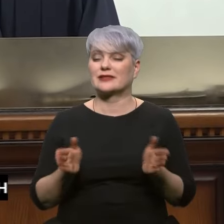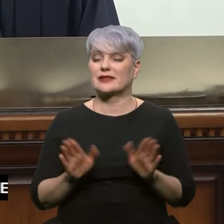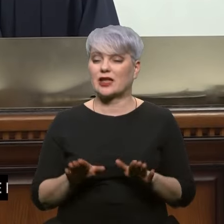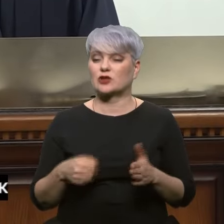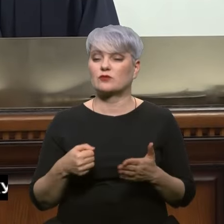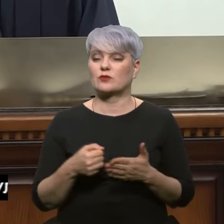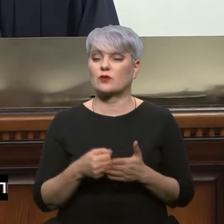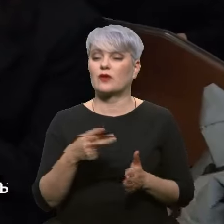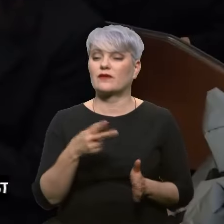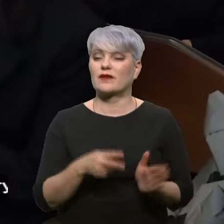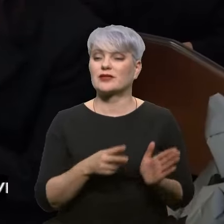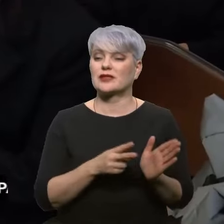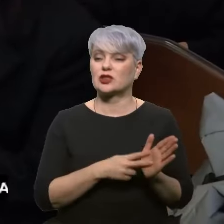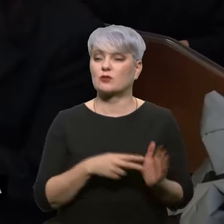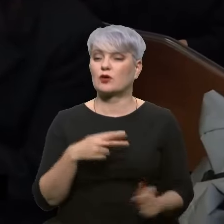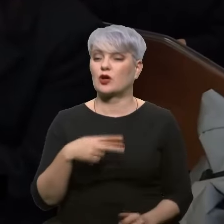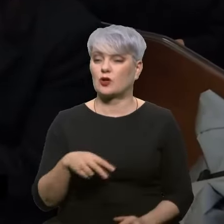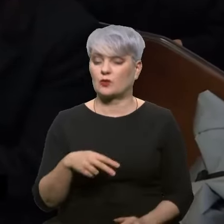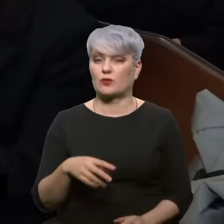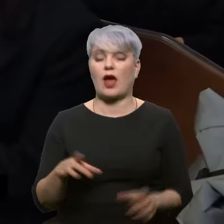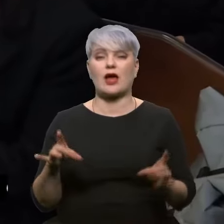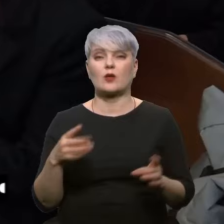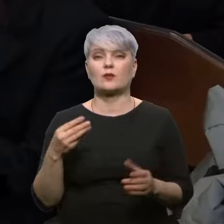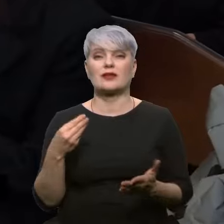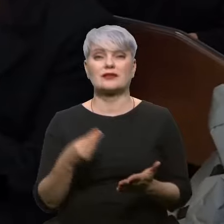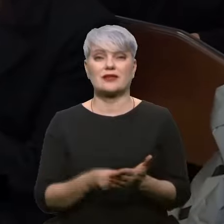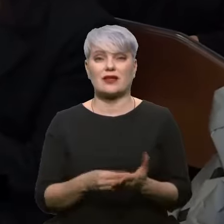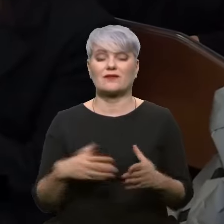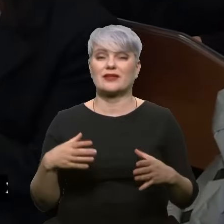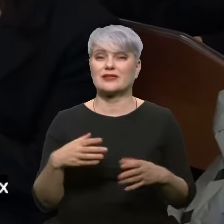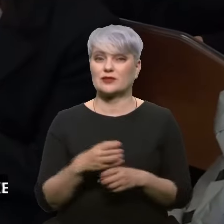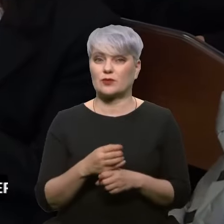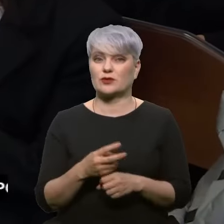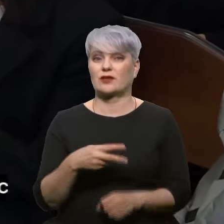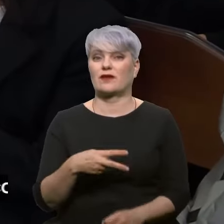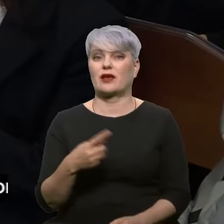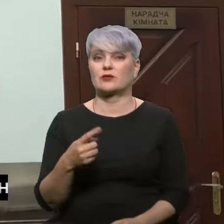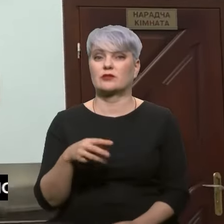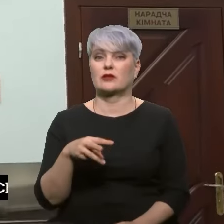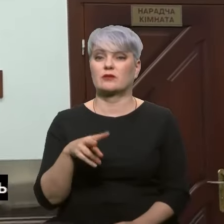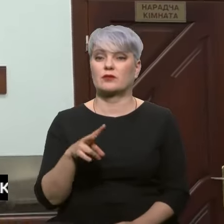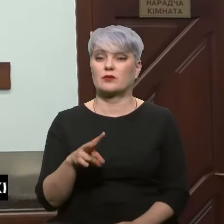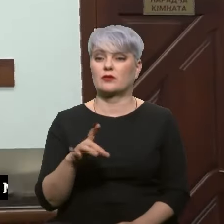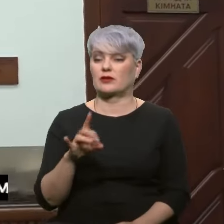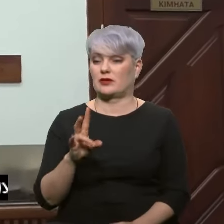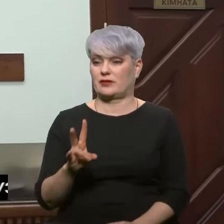до 27 лютого. А от розмір застави зменшили до 21 мільйона гривень.